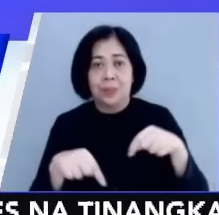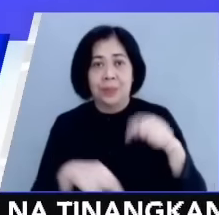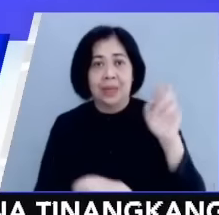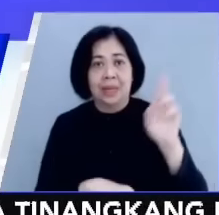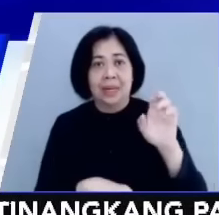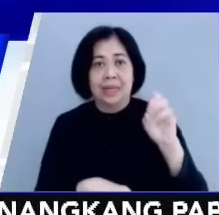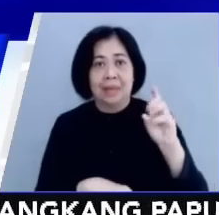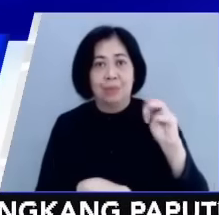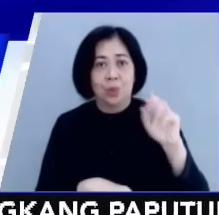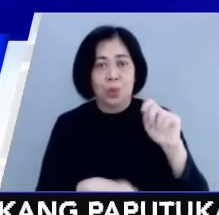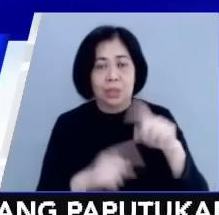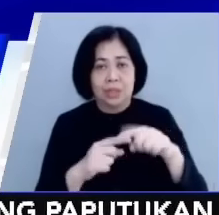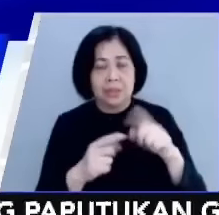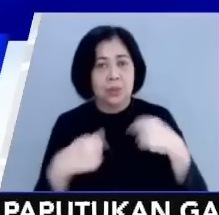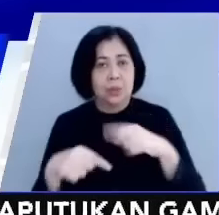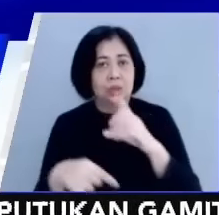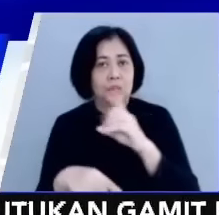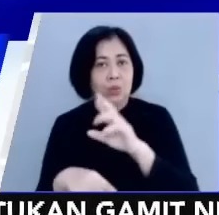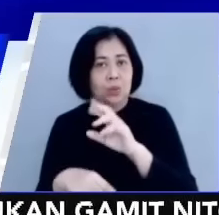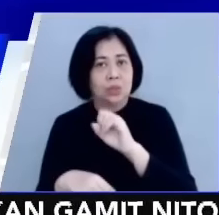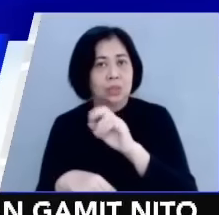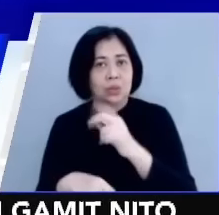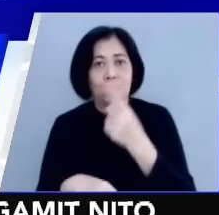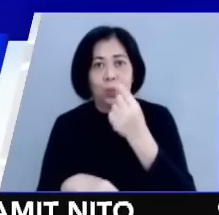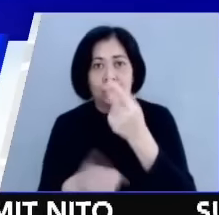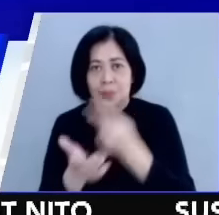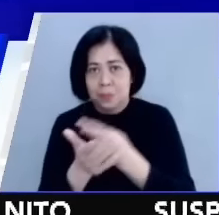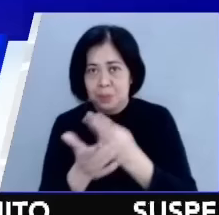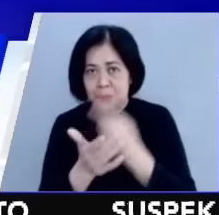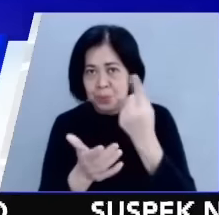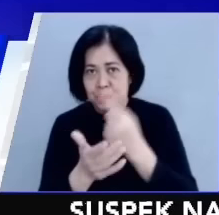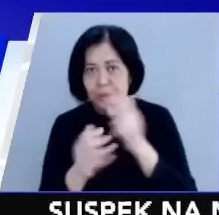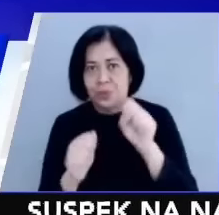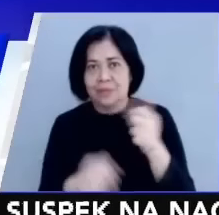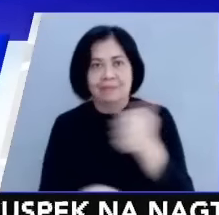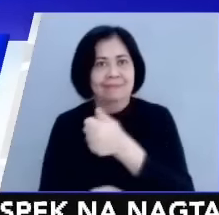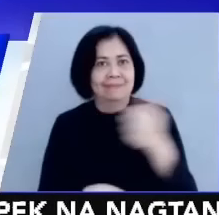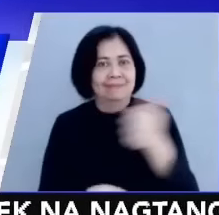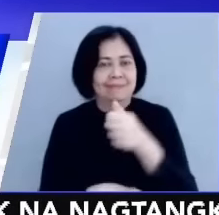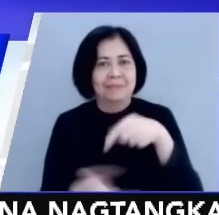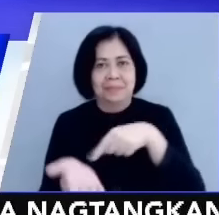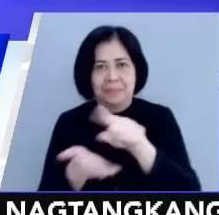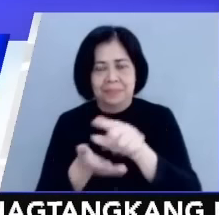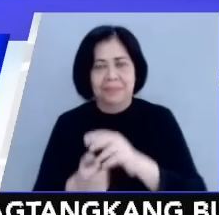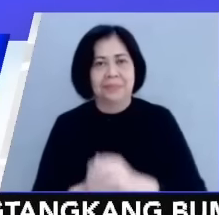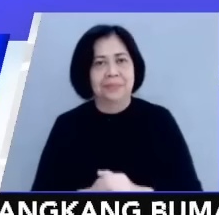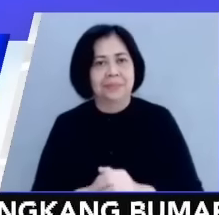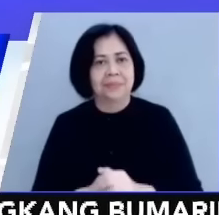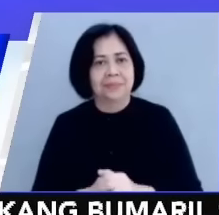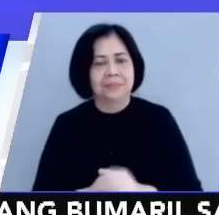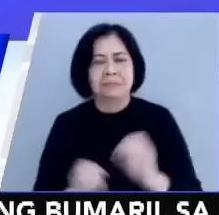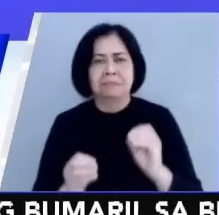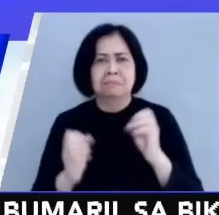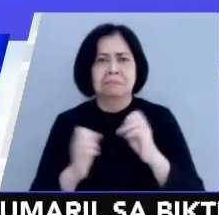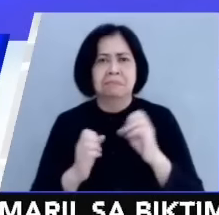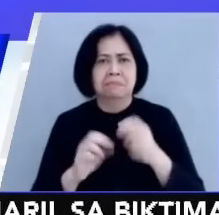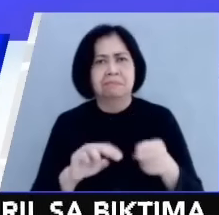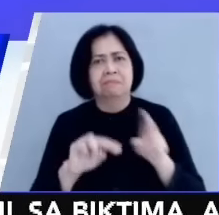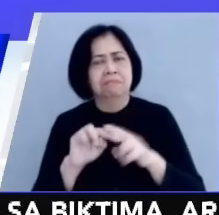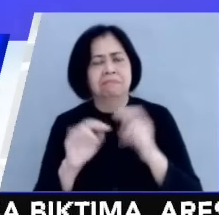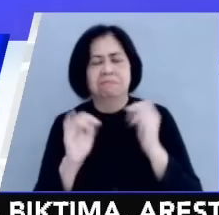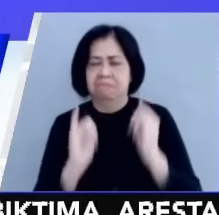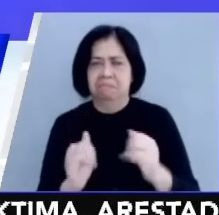sa Dr. Santos, 20 pesos ang inyong magiging pamasahe. Wala naman daw inaasa ang pagtataas ng pamasahe. If